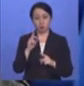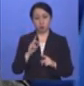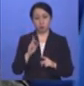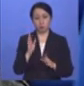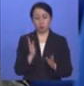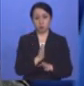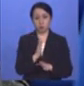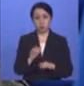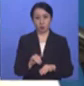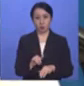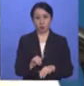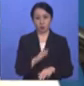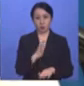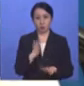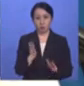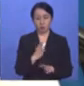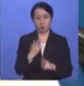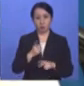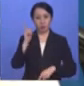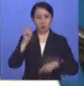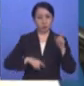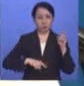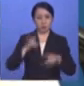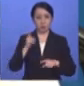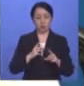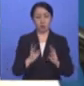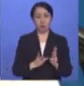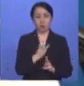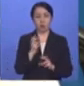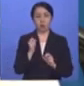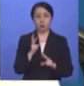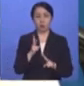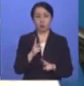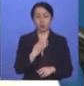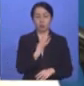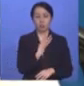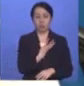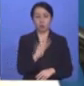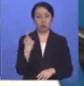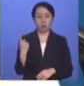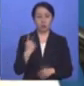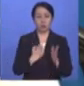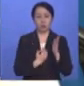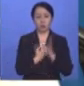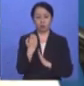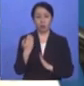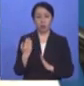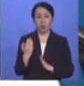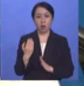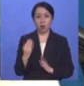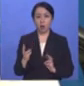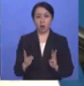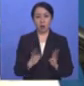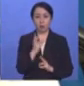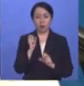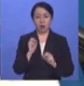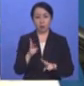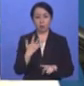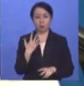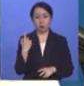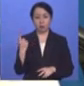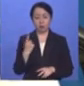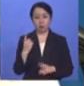и погоды без осадков при достижении показателя пожарной опасности 4 класса, то есть высокая пожарная опасность, и 5